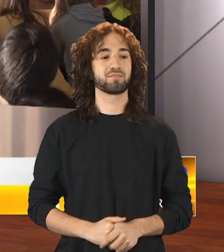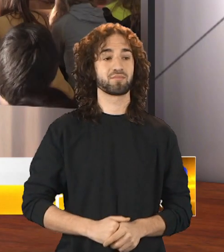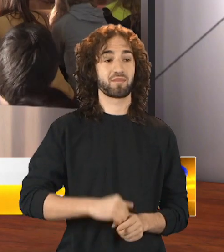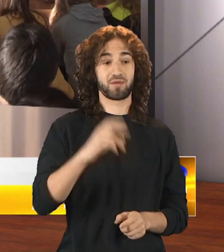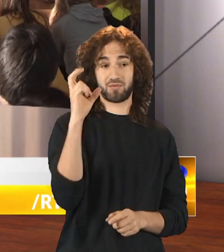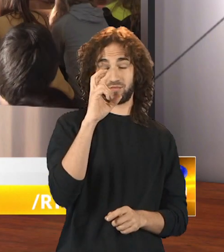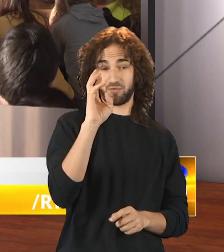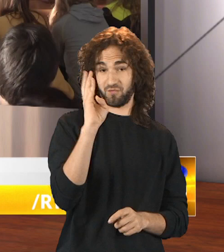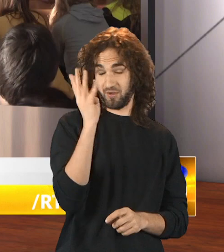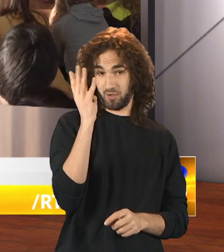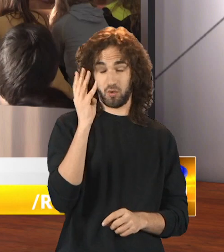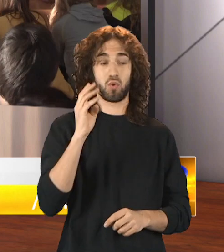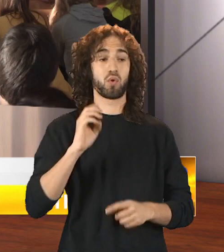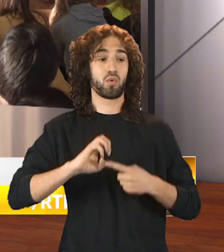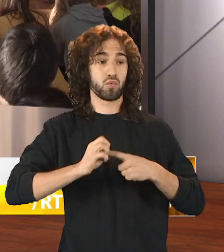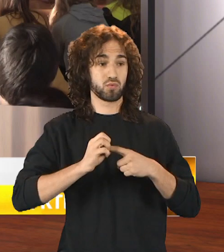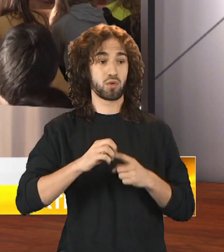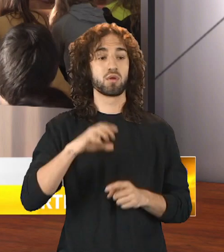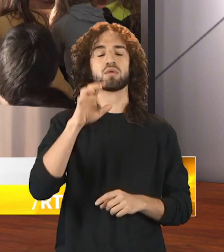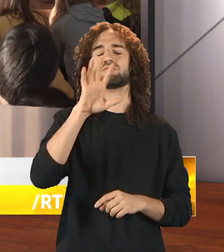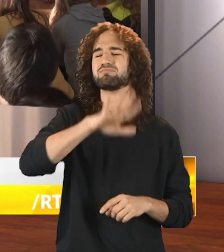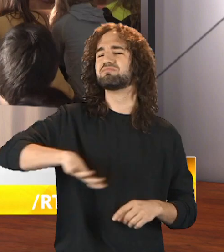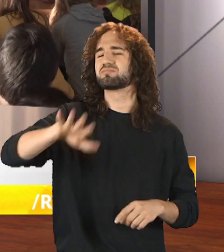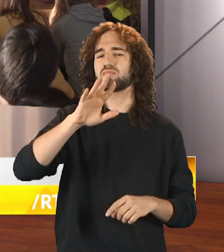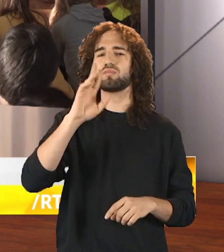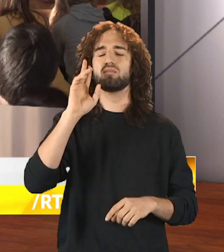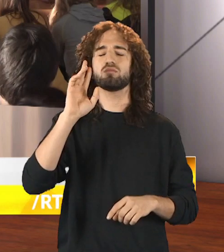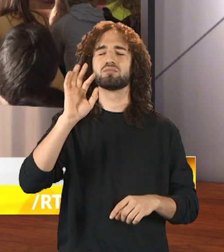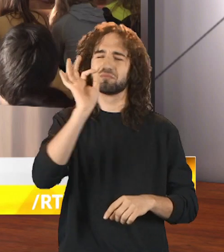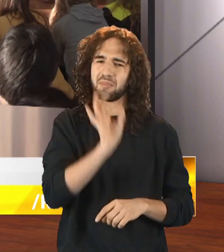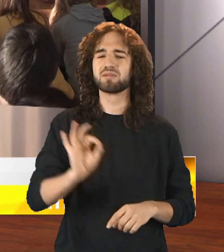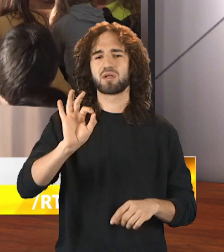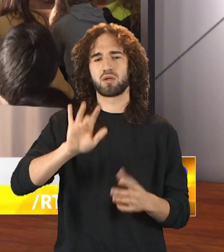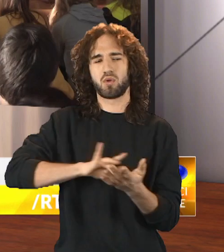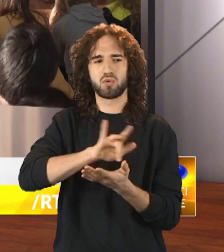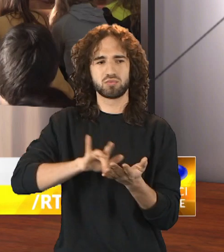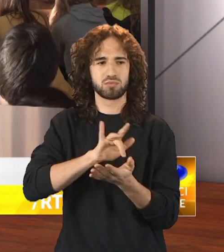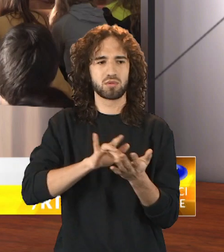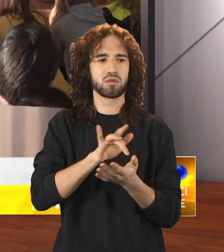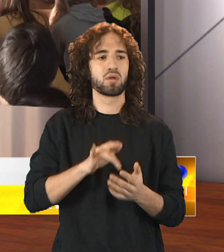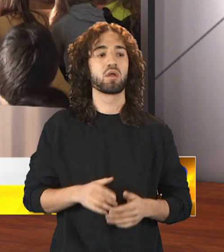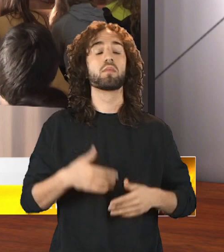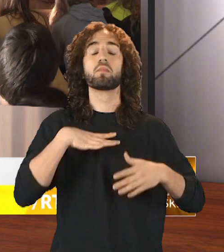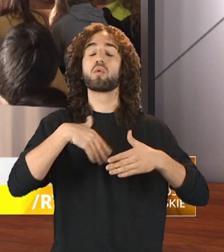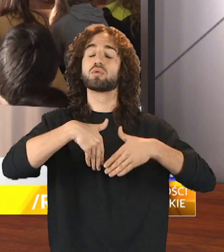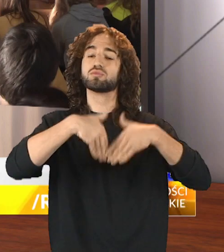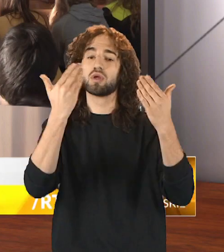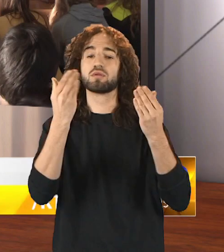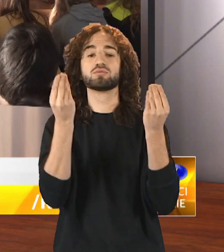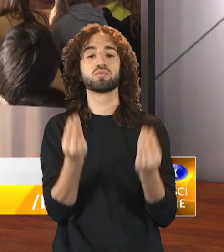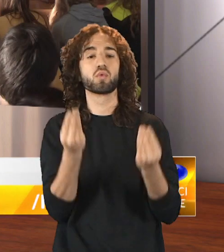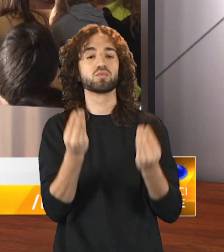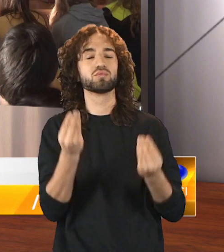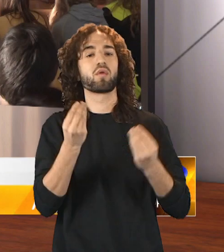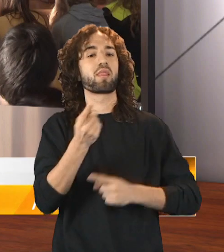4 grudnia w Zespole Szkół Specjalnych w Raciborzu uroczyście obchodzono Powiatowy Dzień Osób Niepełnosprawnych. Uroczystość przygotowano z